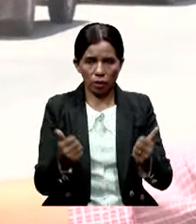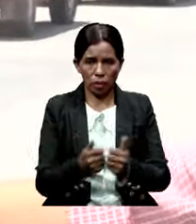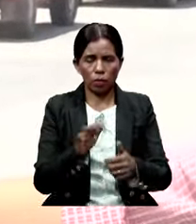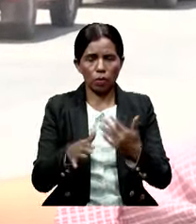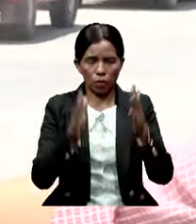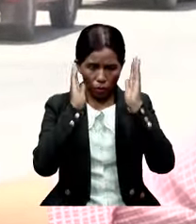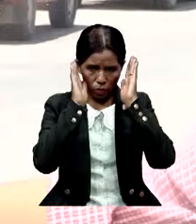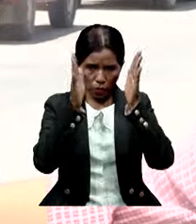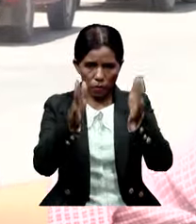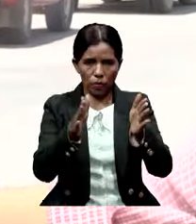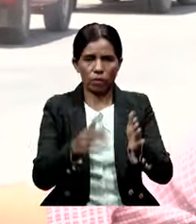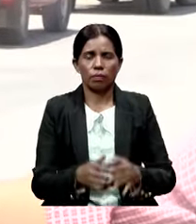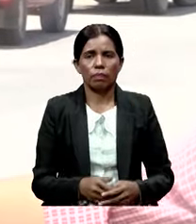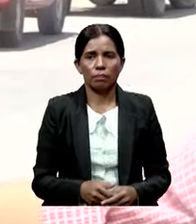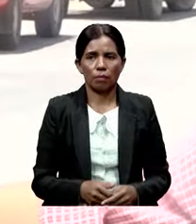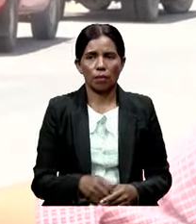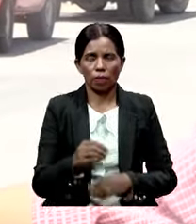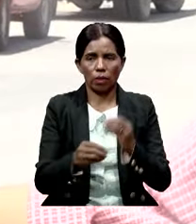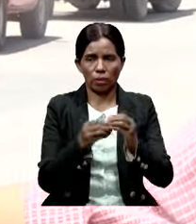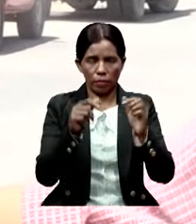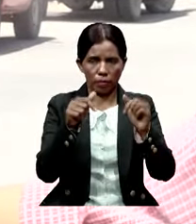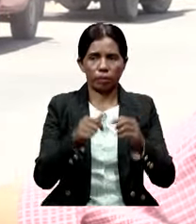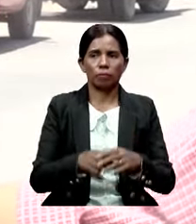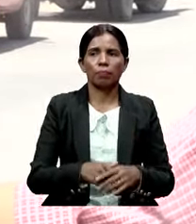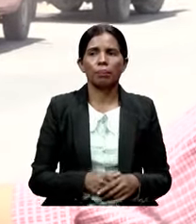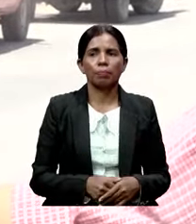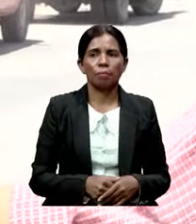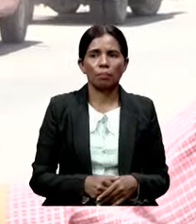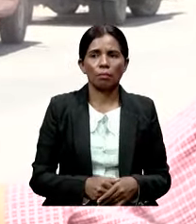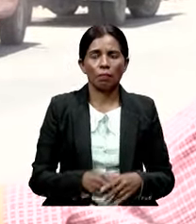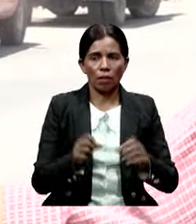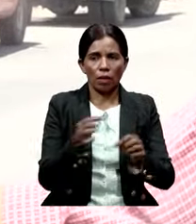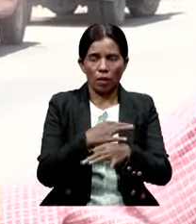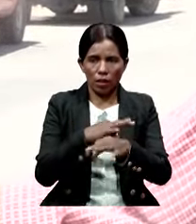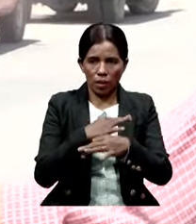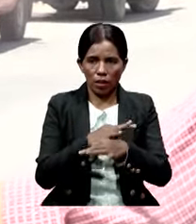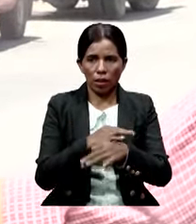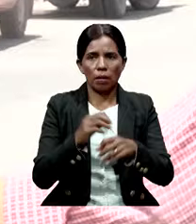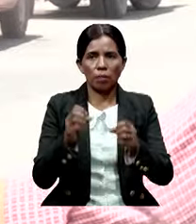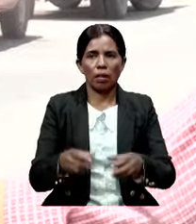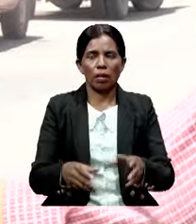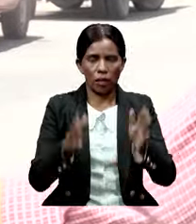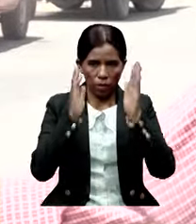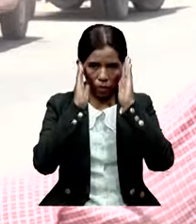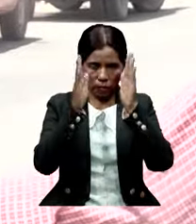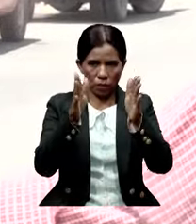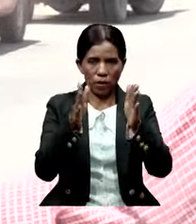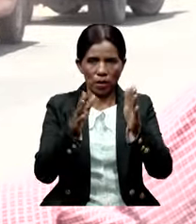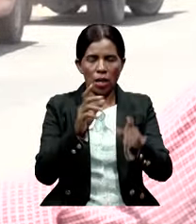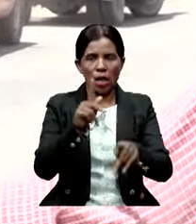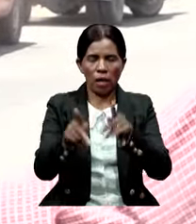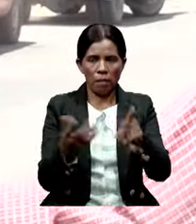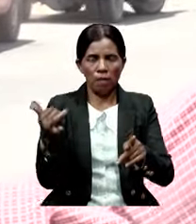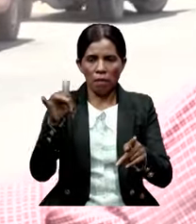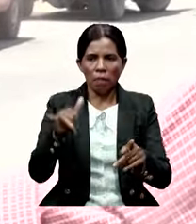ba assunto ida ne vele hadia ka o vele fo atensão ba e ma ser de ma